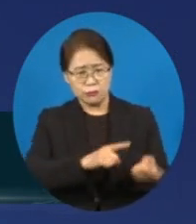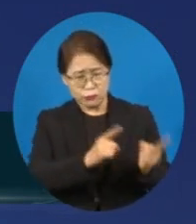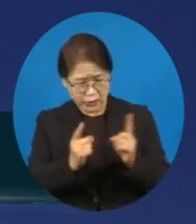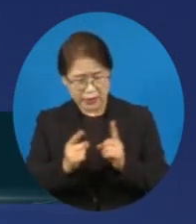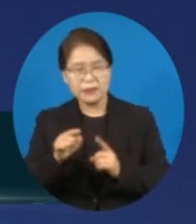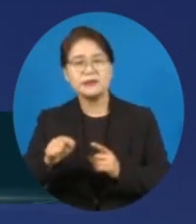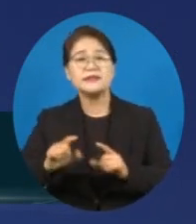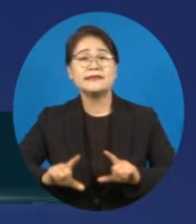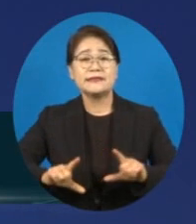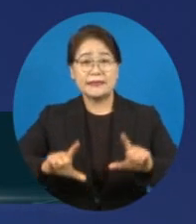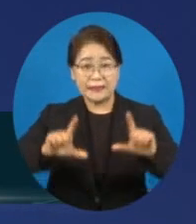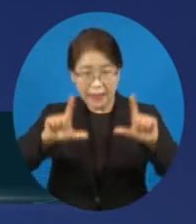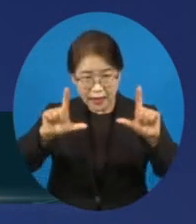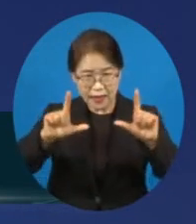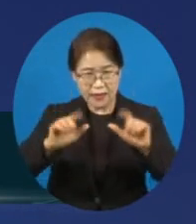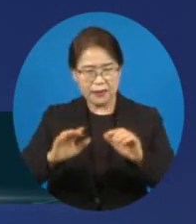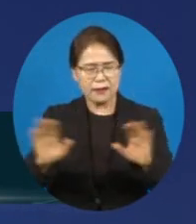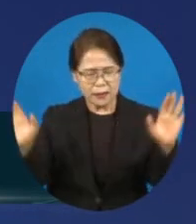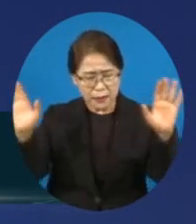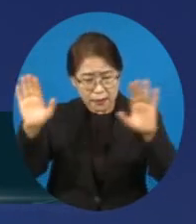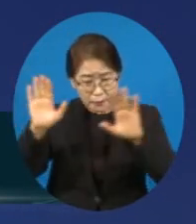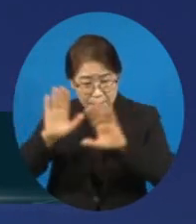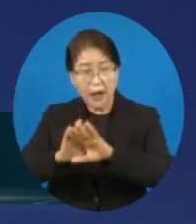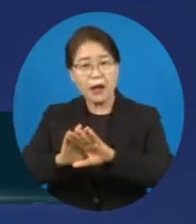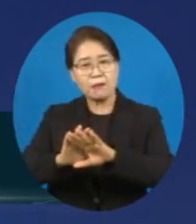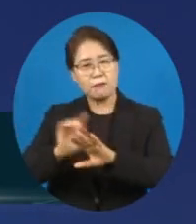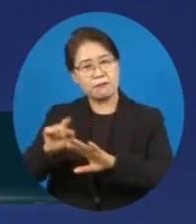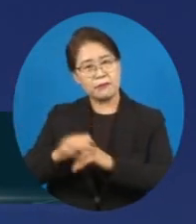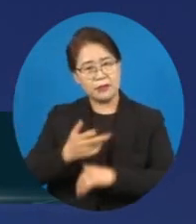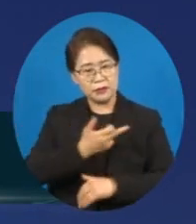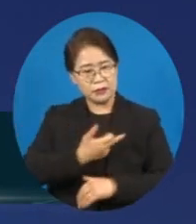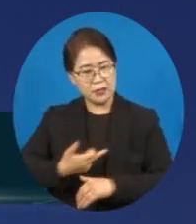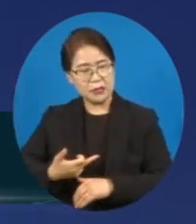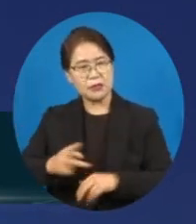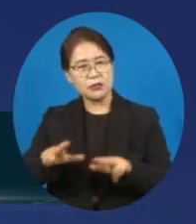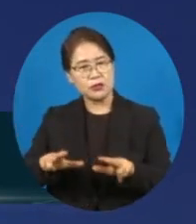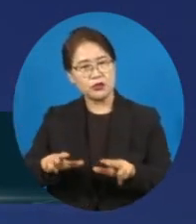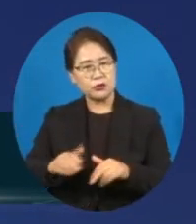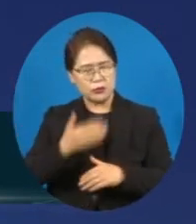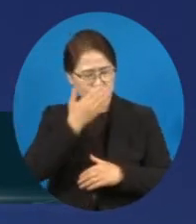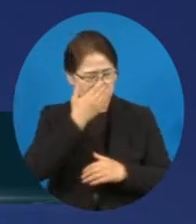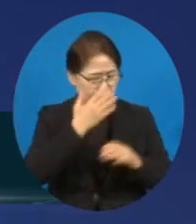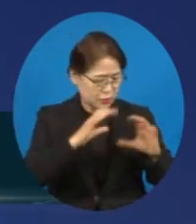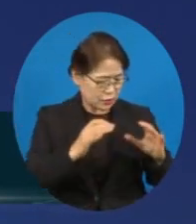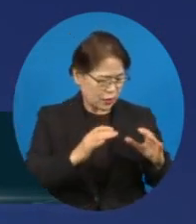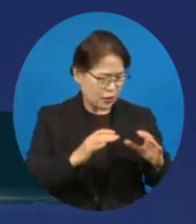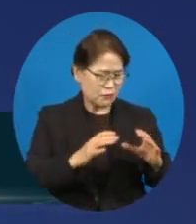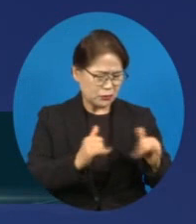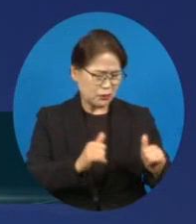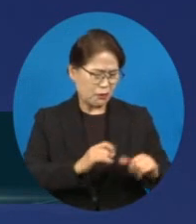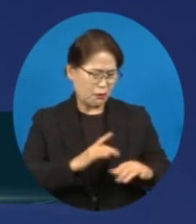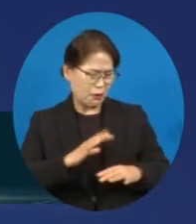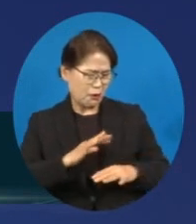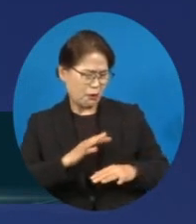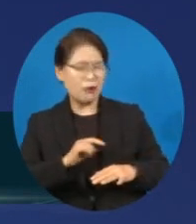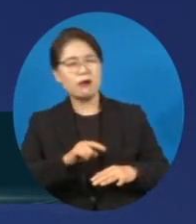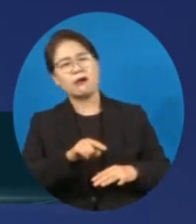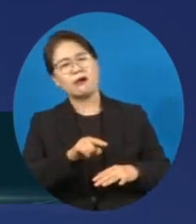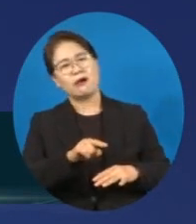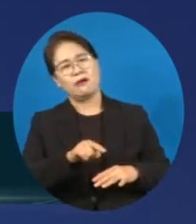그러니까 우리 주님께서 부활하신 그 날 저녁에 제자들은 지금요 유대인들을 두려워서 유대인들이